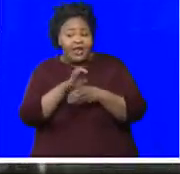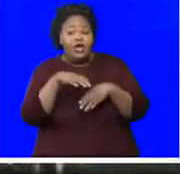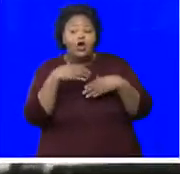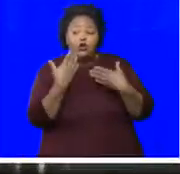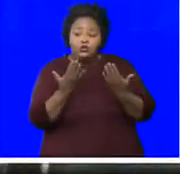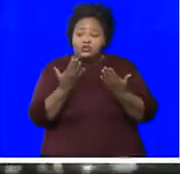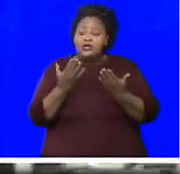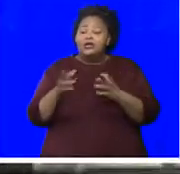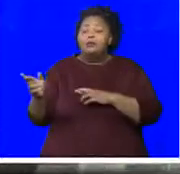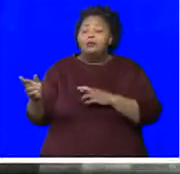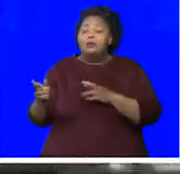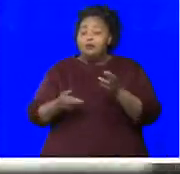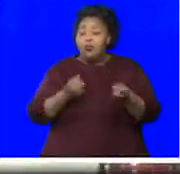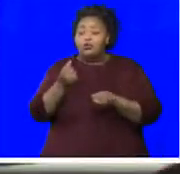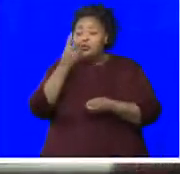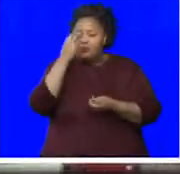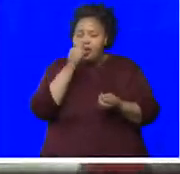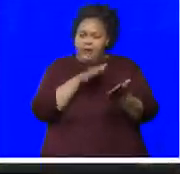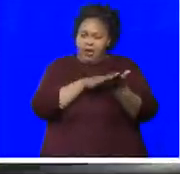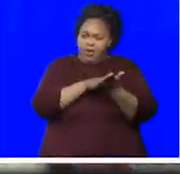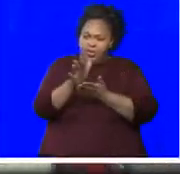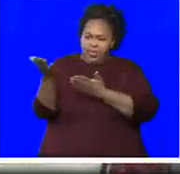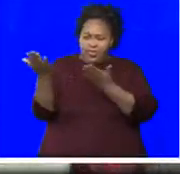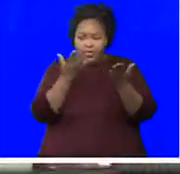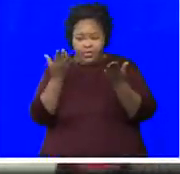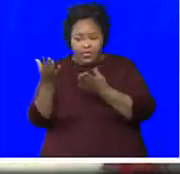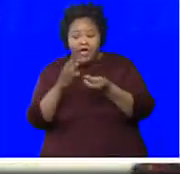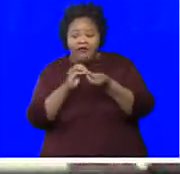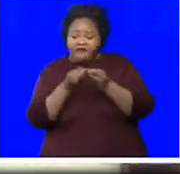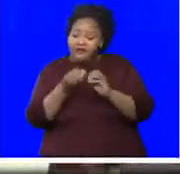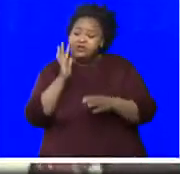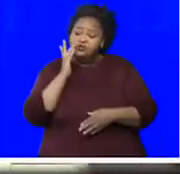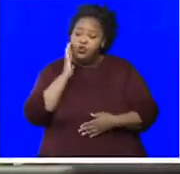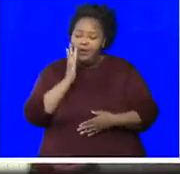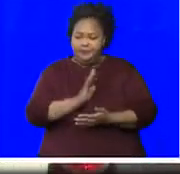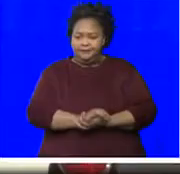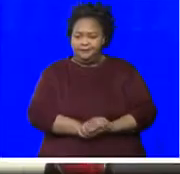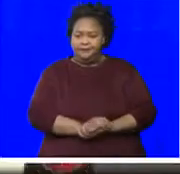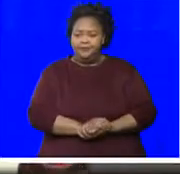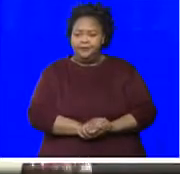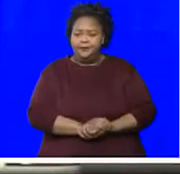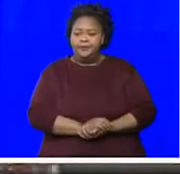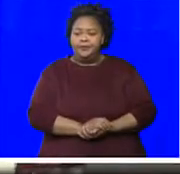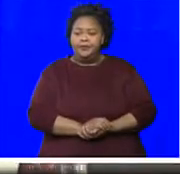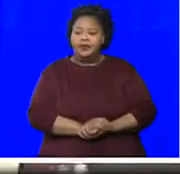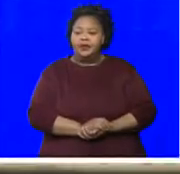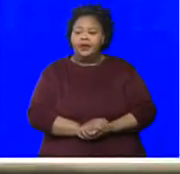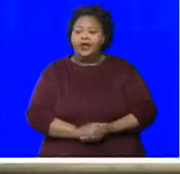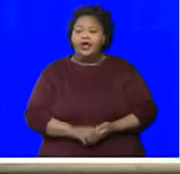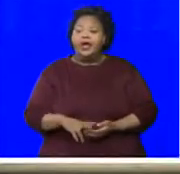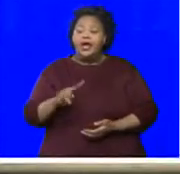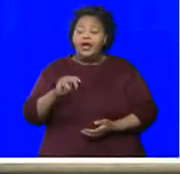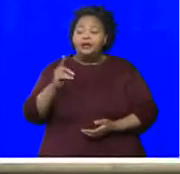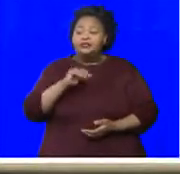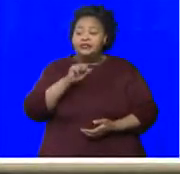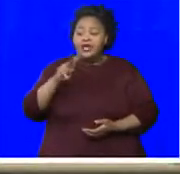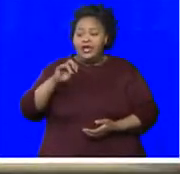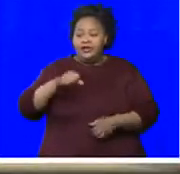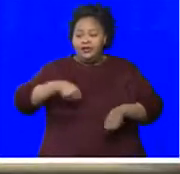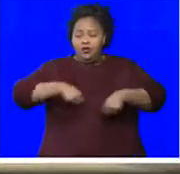kube melula khamba kuyo Mathebula wesekelwe lilunga lePhalamende lenkundla yasenzingeni Lufo Dlamini